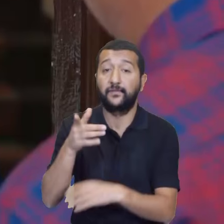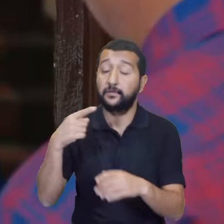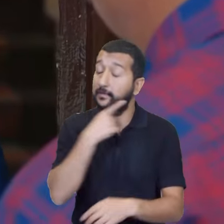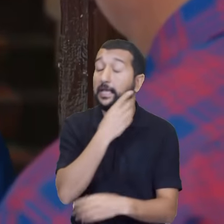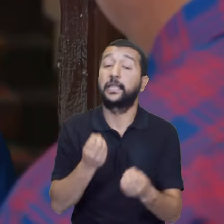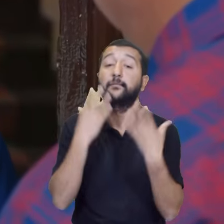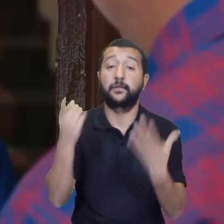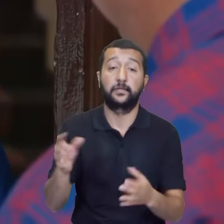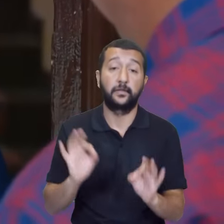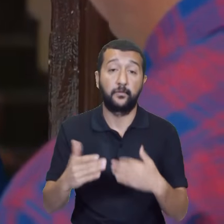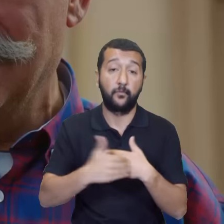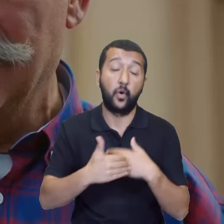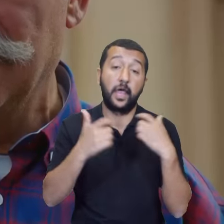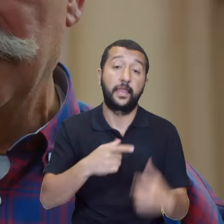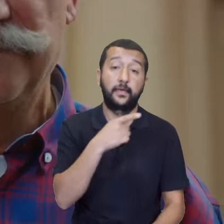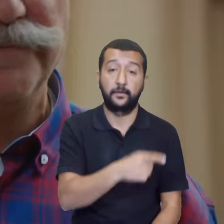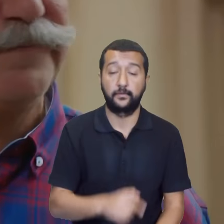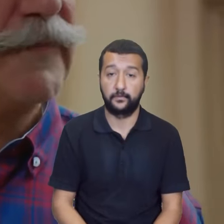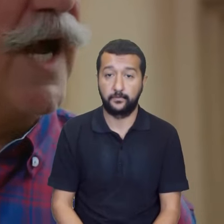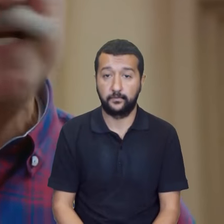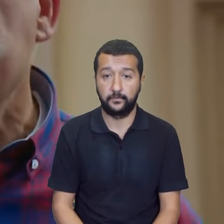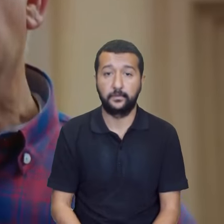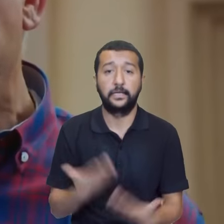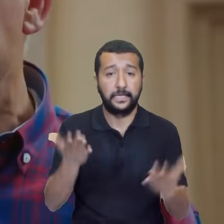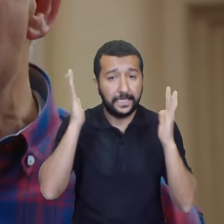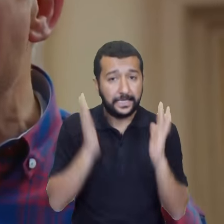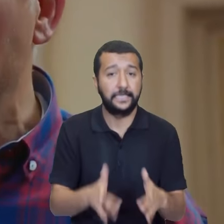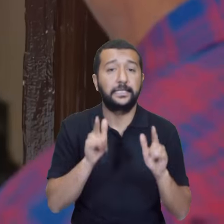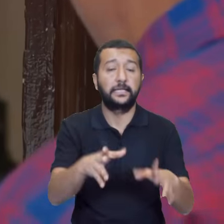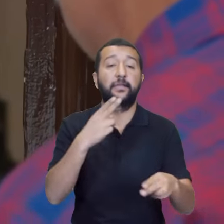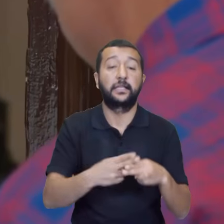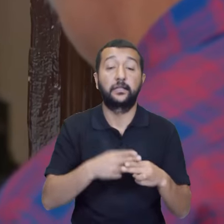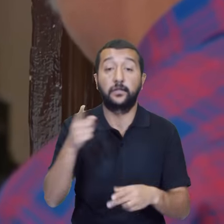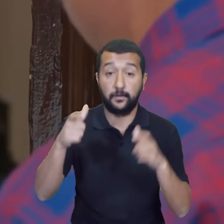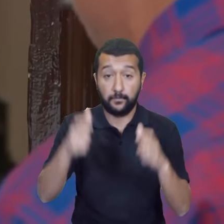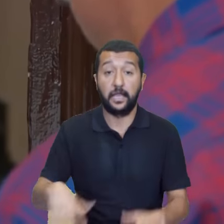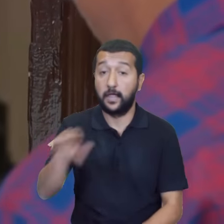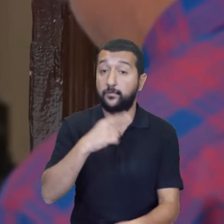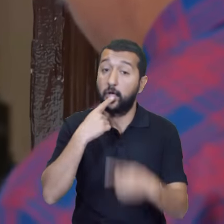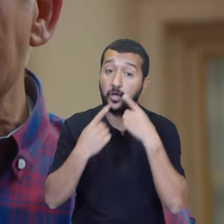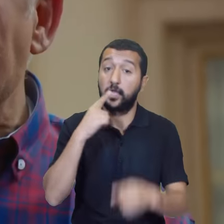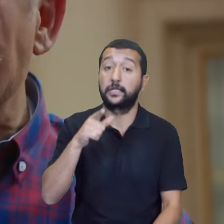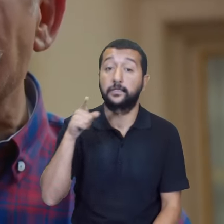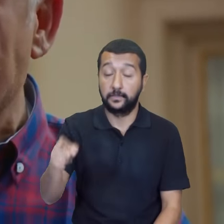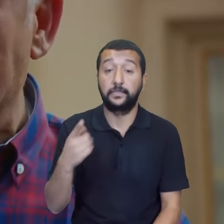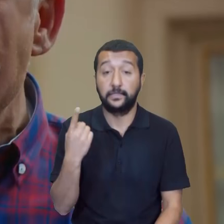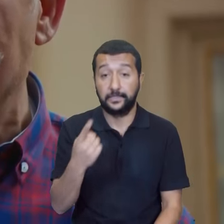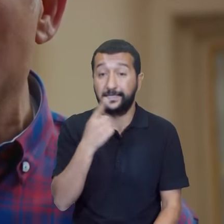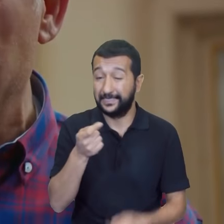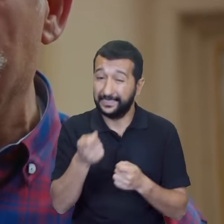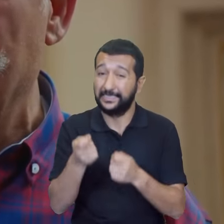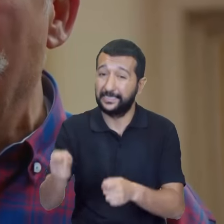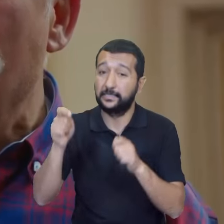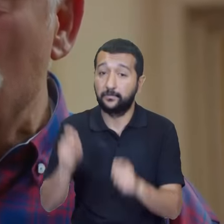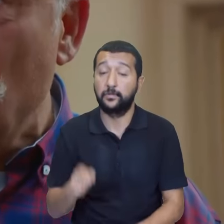dayanamazlar. Muayenehane. Ay ne zıkkımsa yahu. mahalleliyle konuşmamız lazım. Tek tek ikna